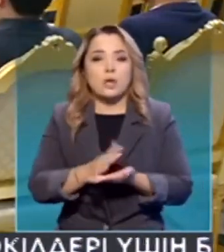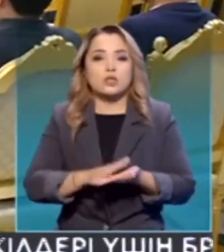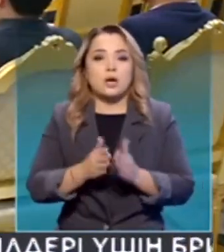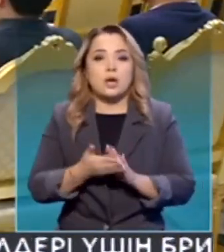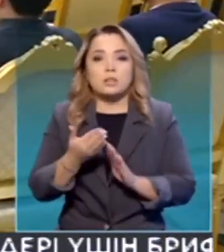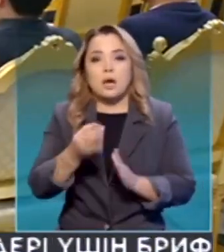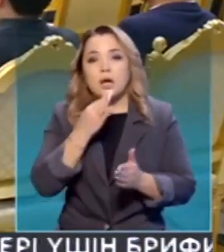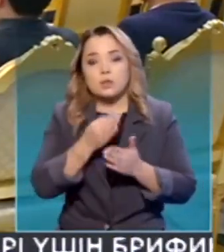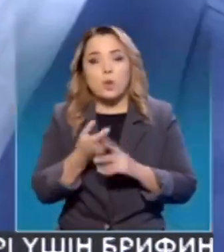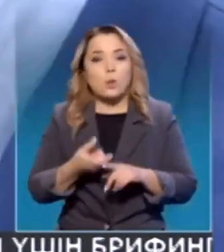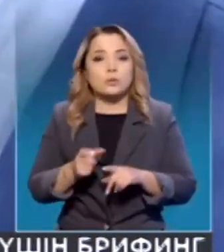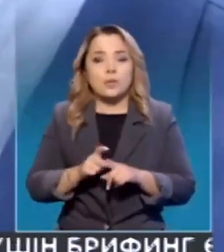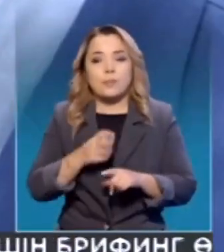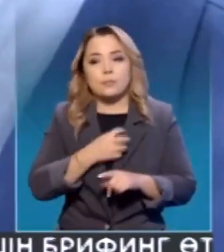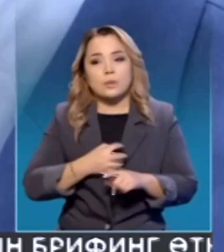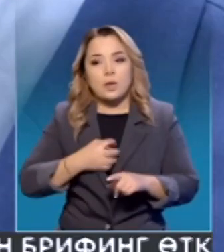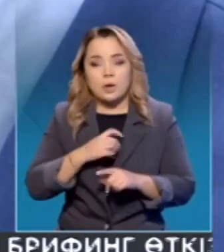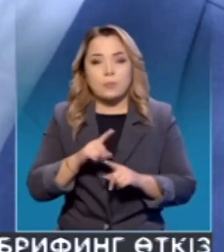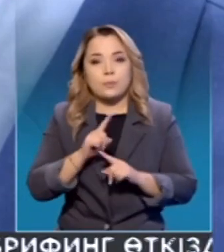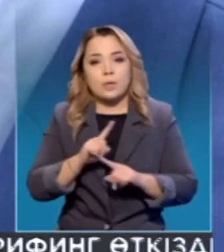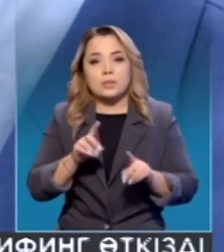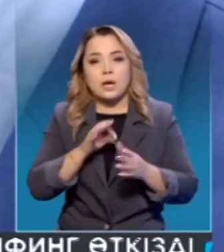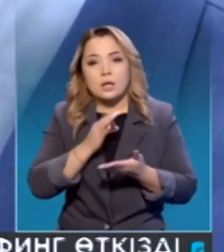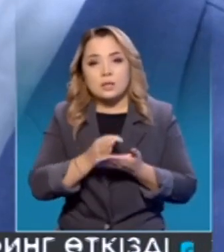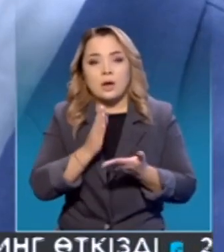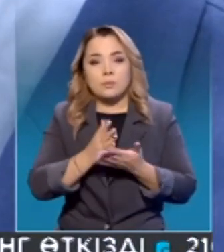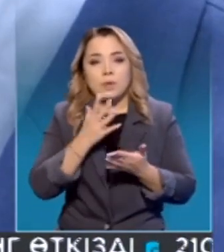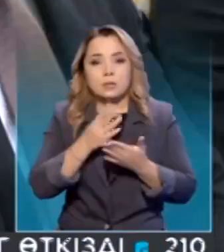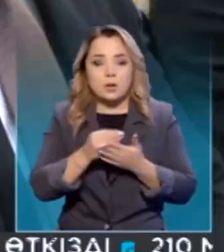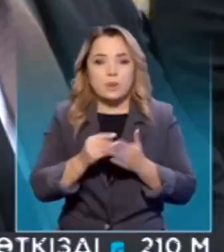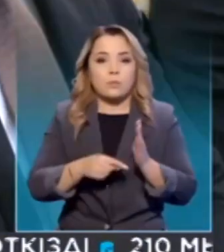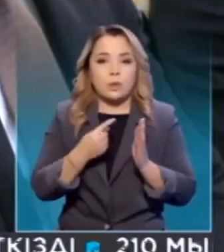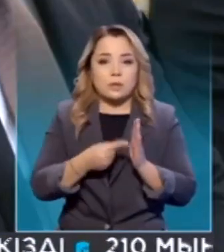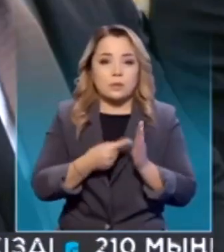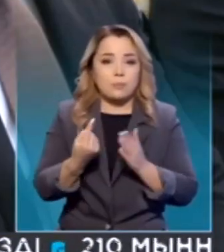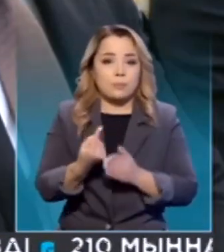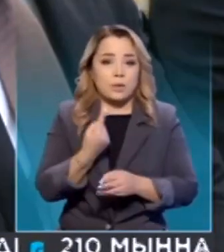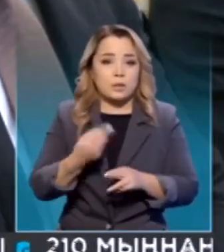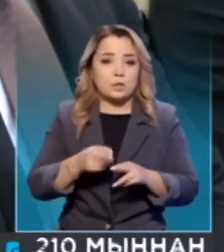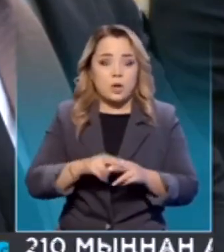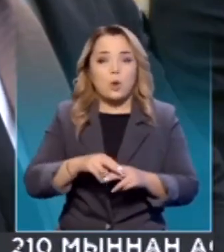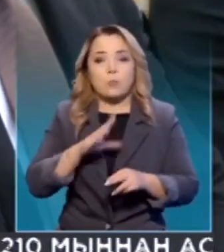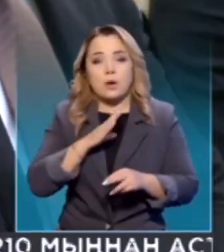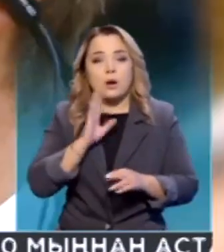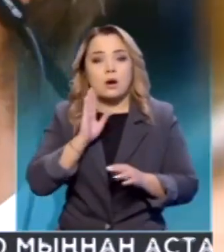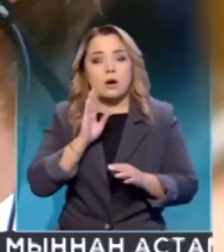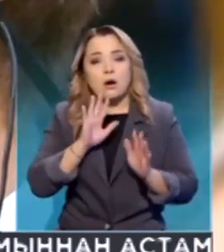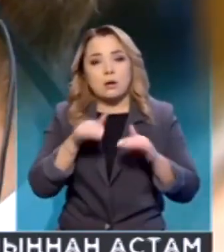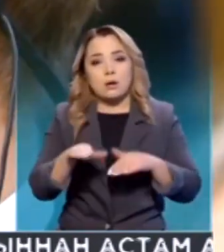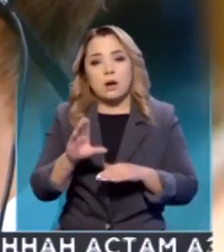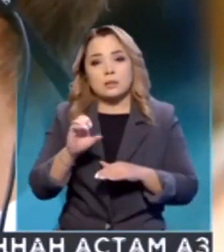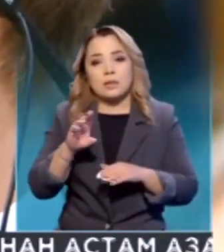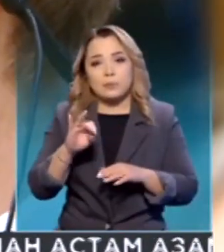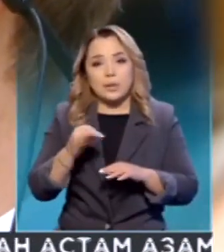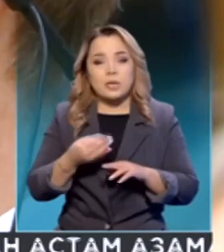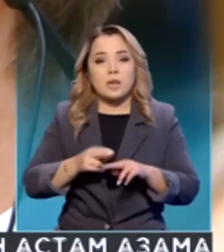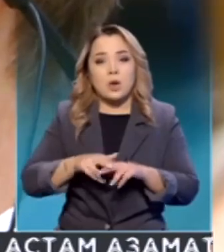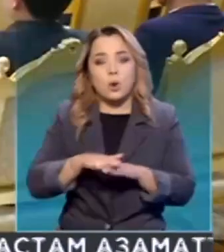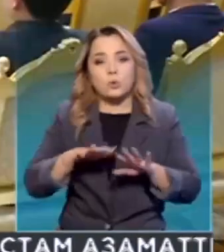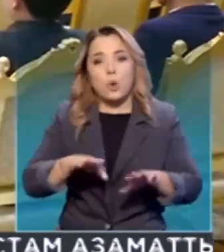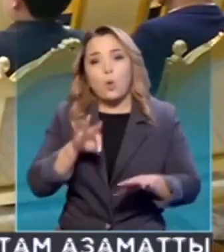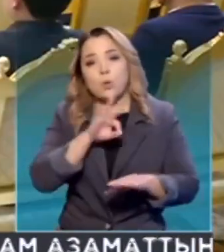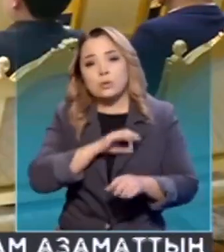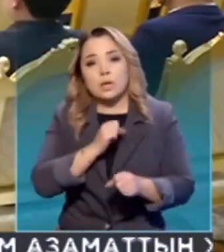жағдайда өте өзекті мәселенің бірі. Сондай-ақ Еуропалық одақтың транскаспий халықаралық көлік бағытын қолдау